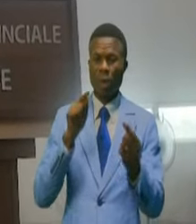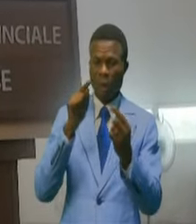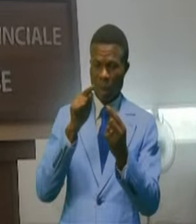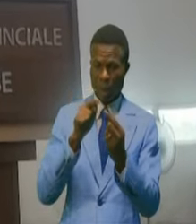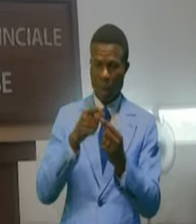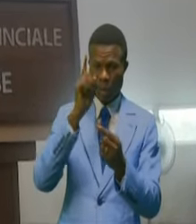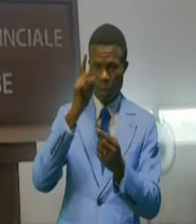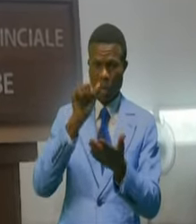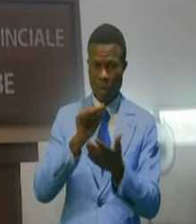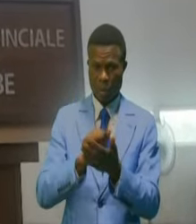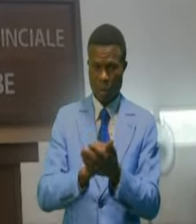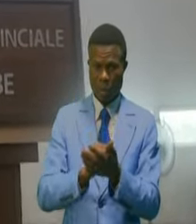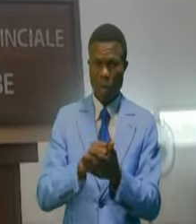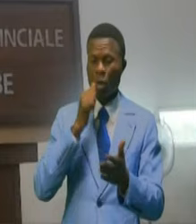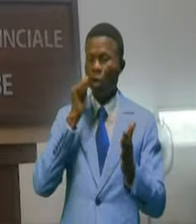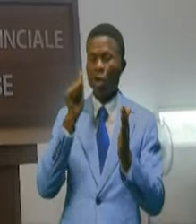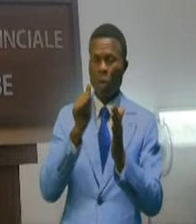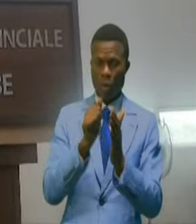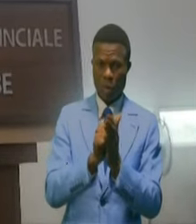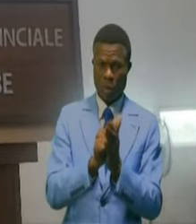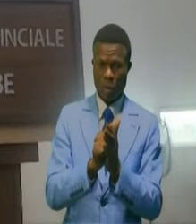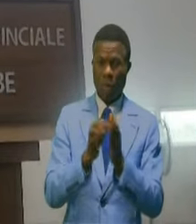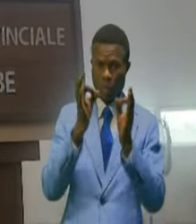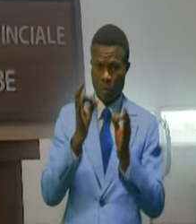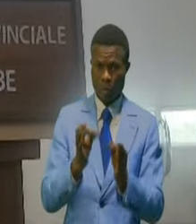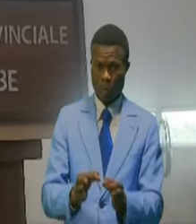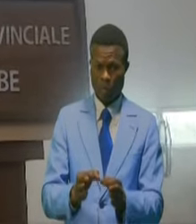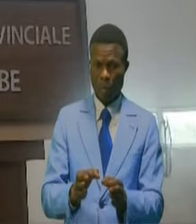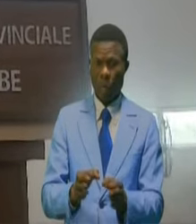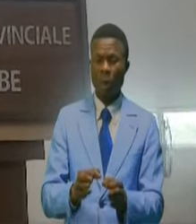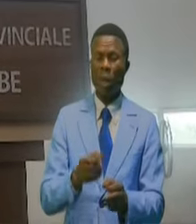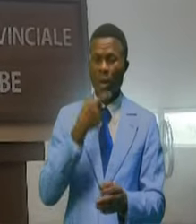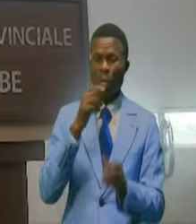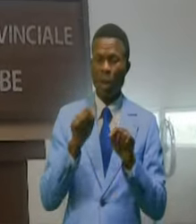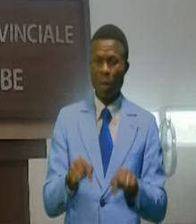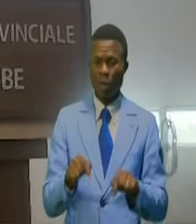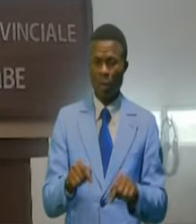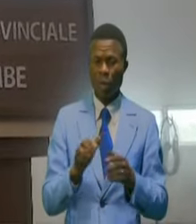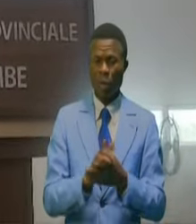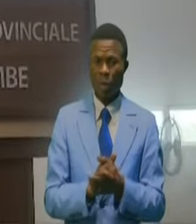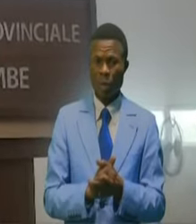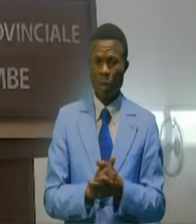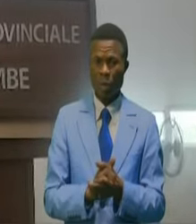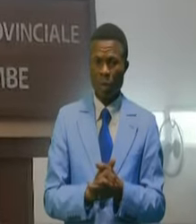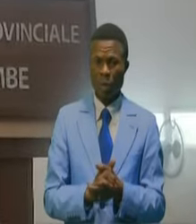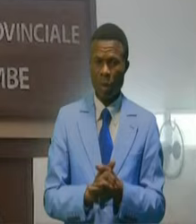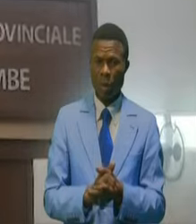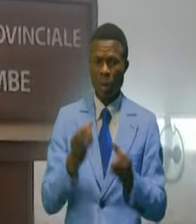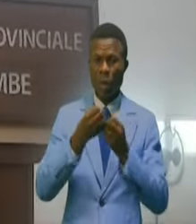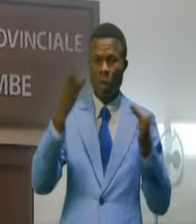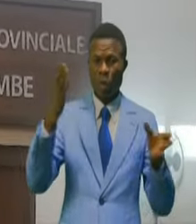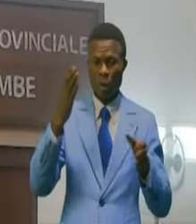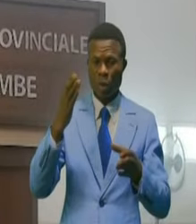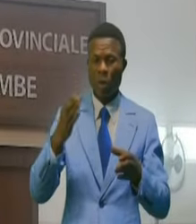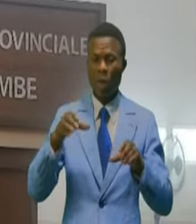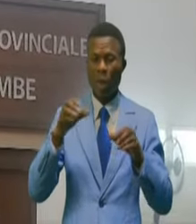premier lieu nos provinces. Mais qu'est-ce que l'on remarque? On remarque que les richesses nationales ne